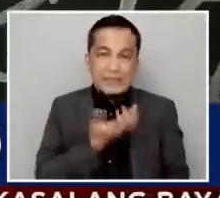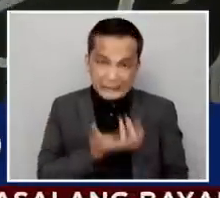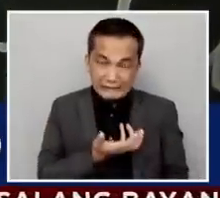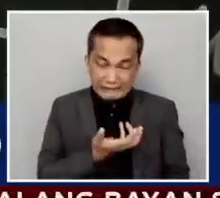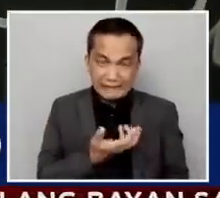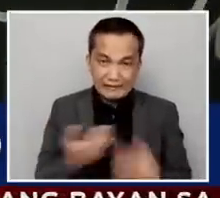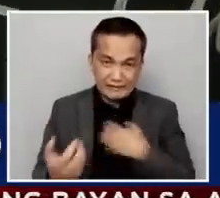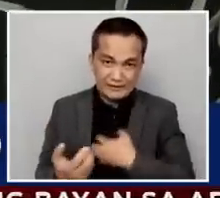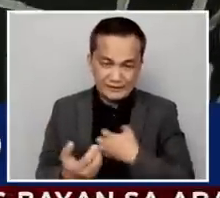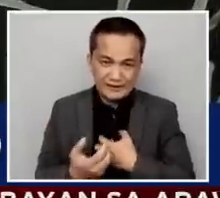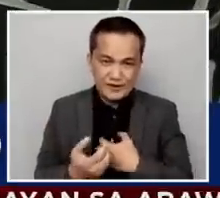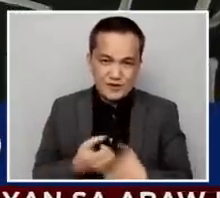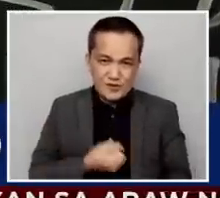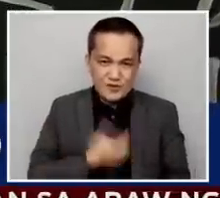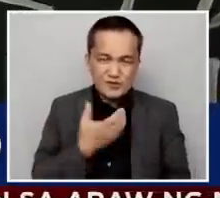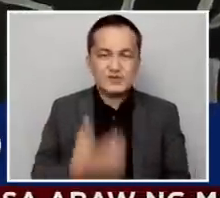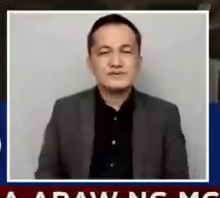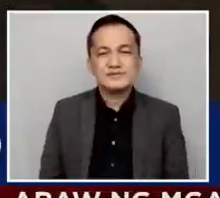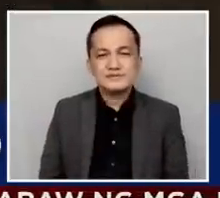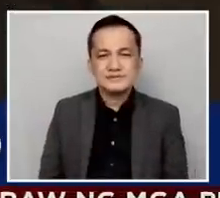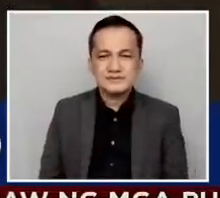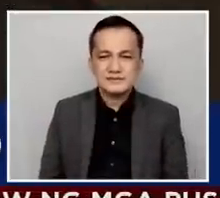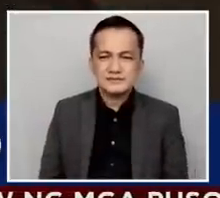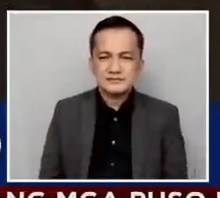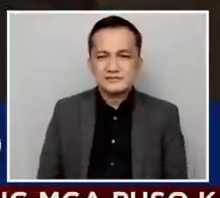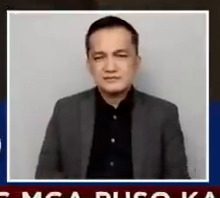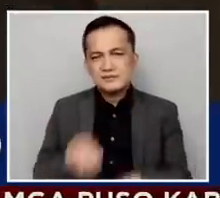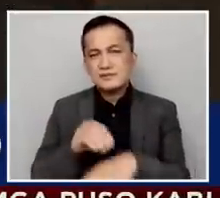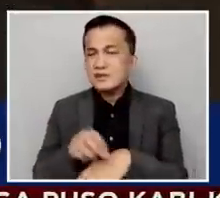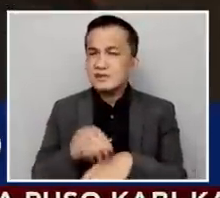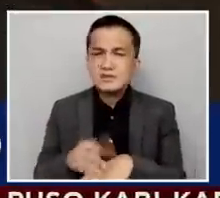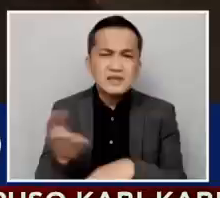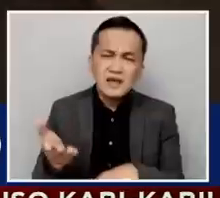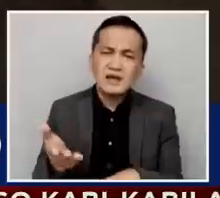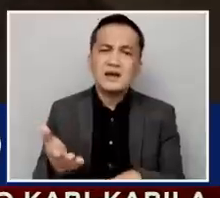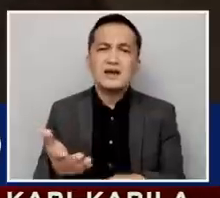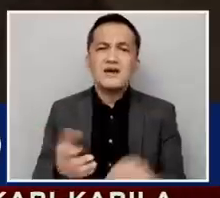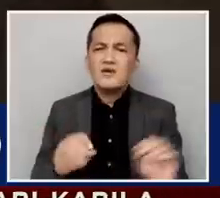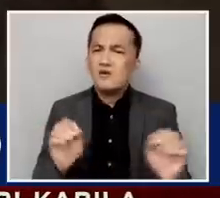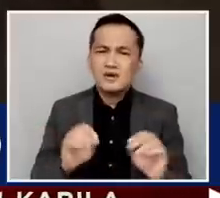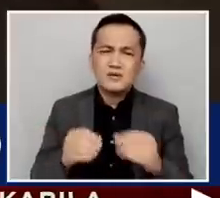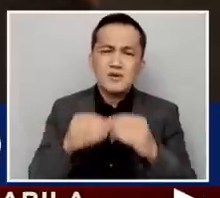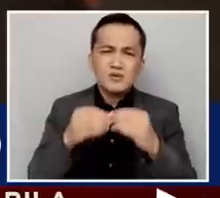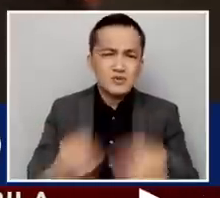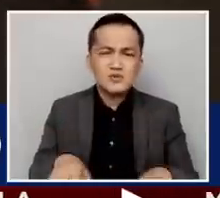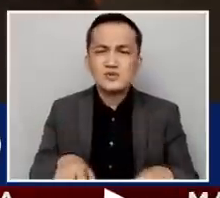kanilang Hugot Corner. Payo ko lang sa kanila, huwag silang mawalan ng pag-asa.